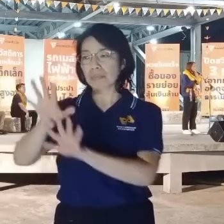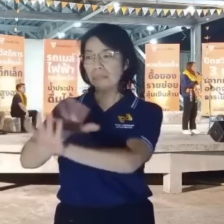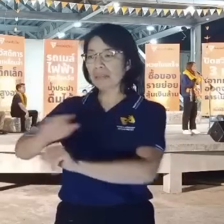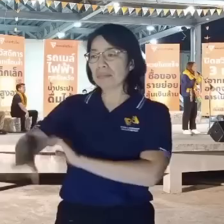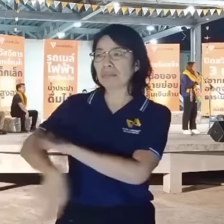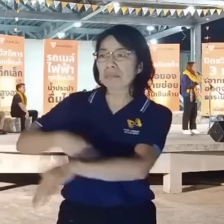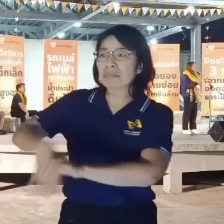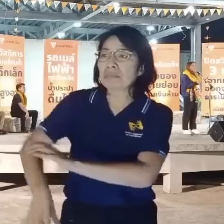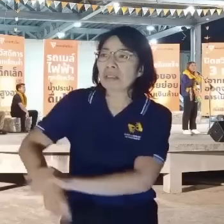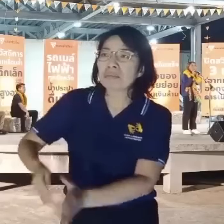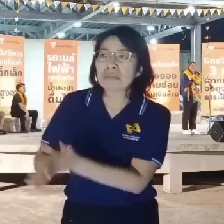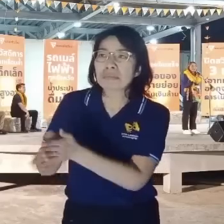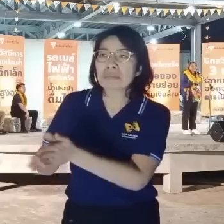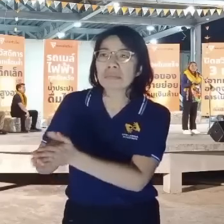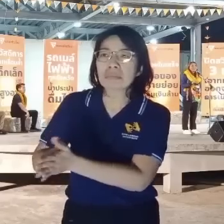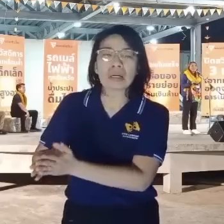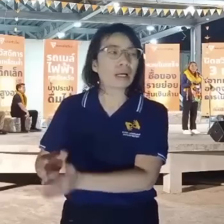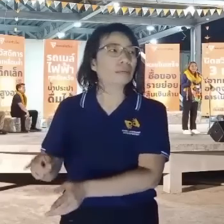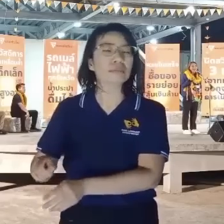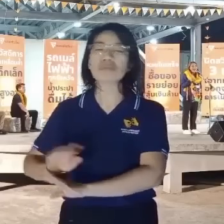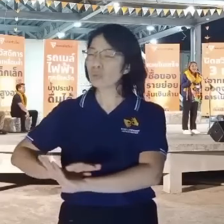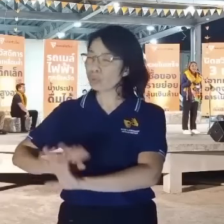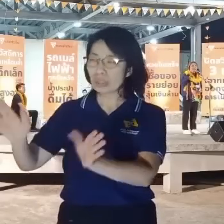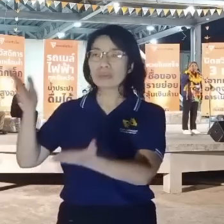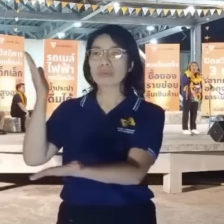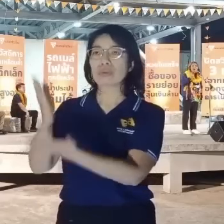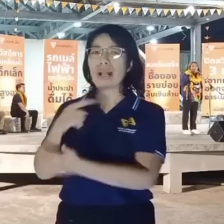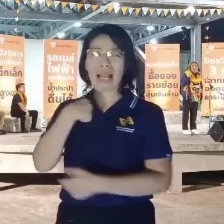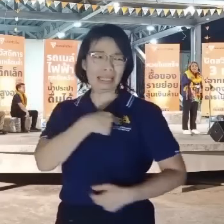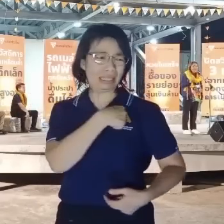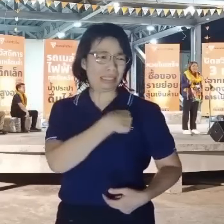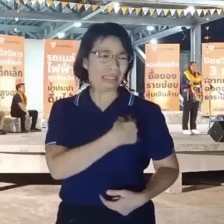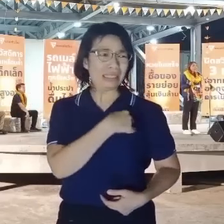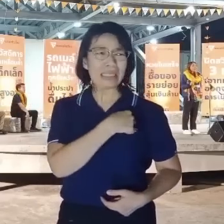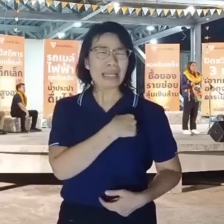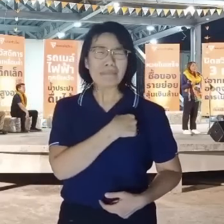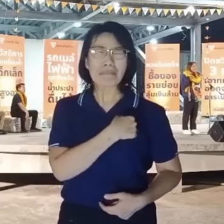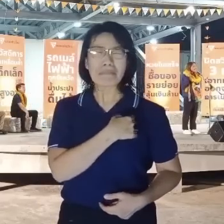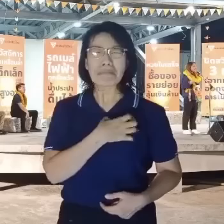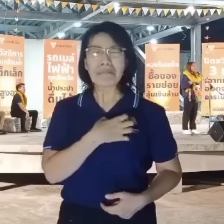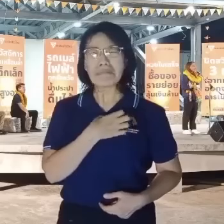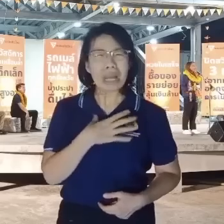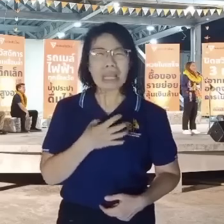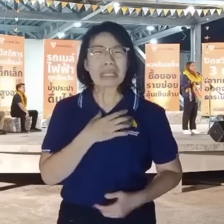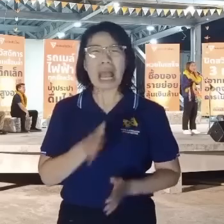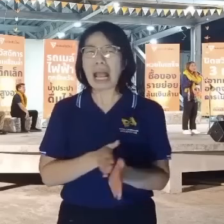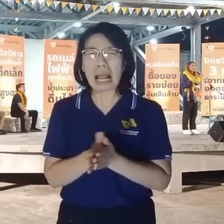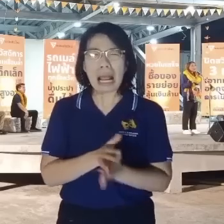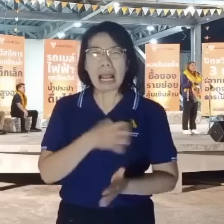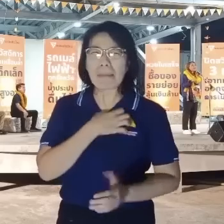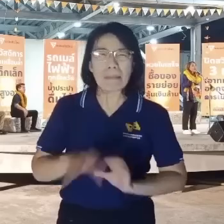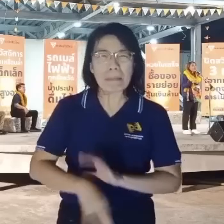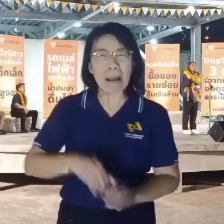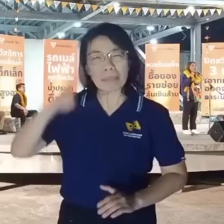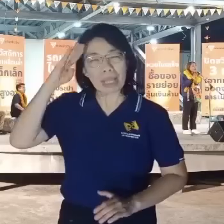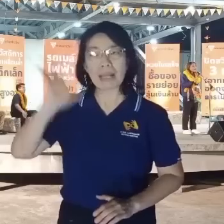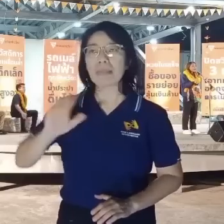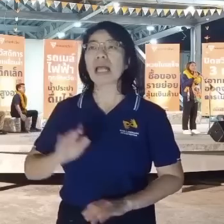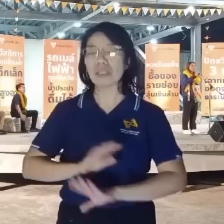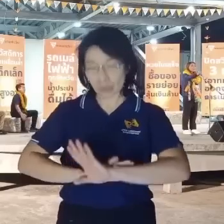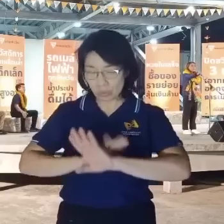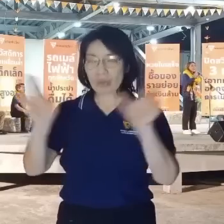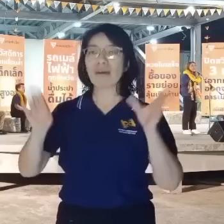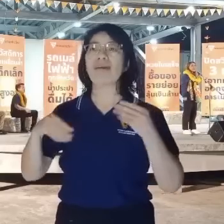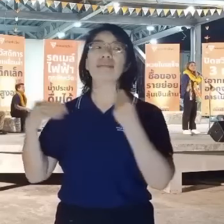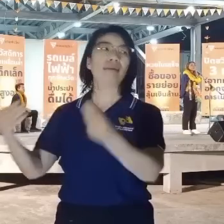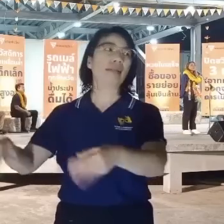ที่ไม่ได้สมัครใจไม่ได้เต็มใจจะเป็นทหารต้องไปใช้แรงงานในค่ายทหารแบบนี้เราต้องยกเลิกใ